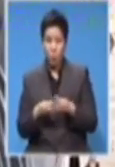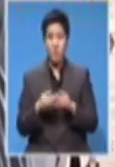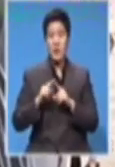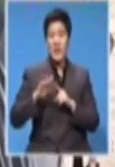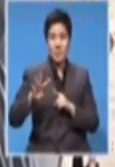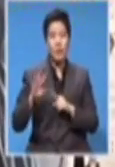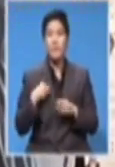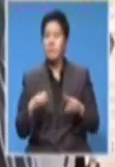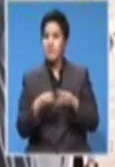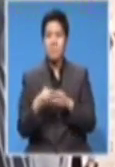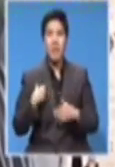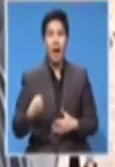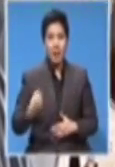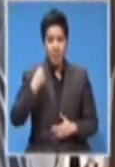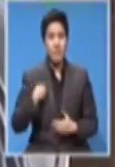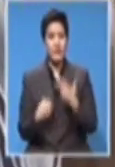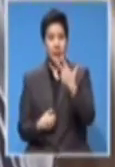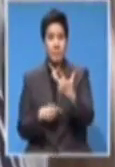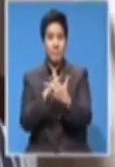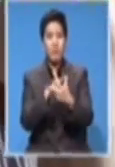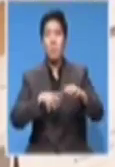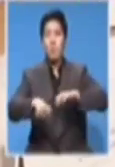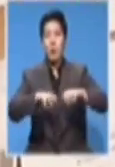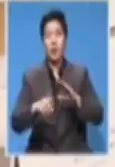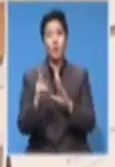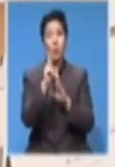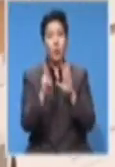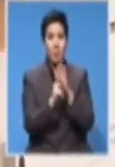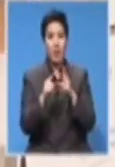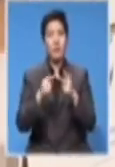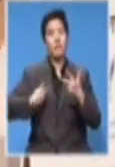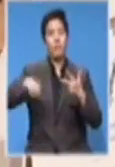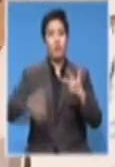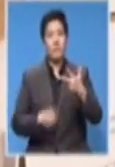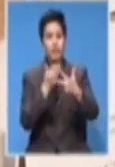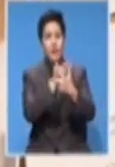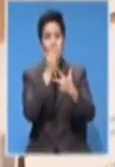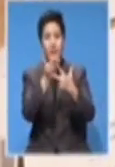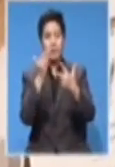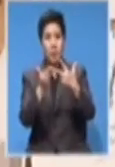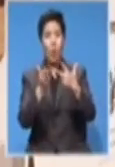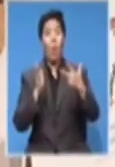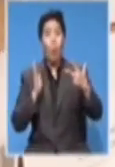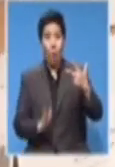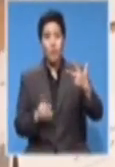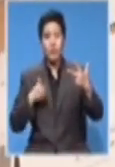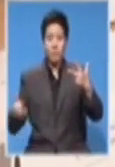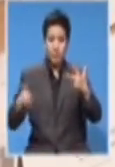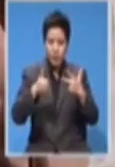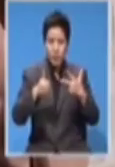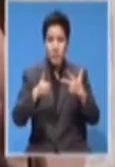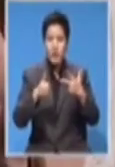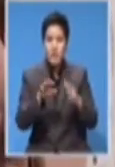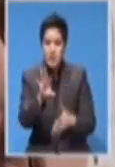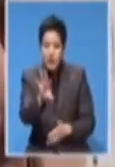ครับมี3อำนาจที่คือบริหารนิติบัญญัติแล้วก็ตุลาการใช่ไหมครับประชาชนนั้นเป็นผู้ใช้อำนาจ3อำนาจนั้นผ่านการเลือก